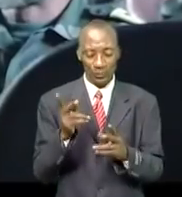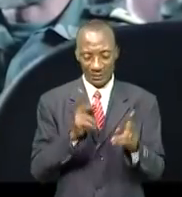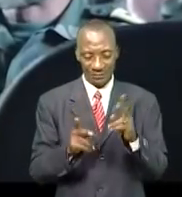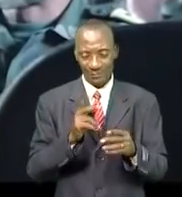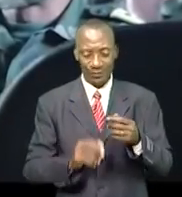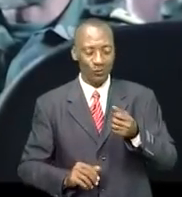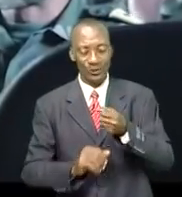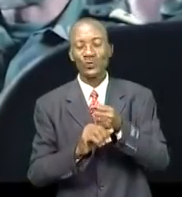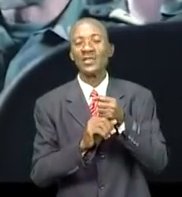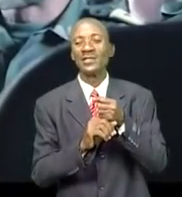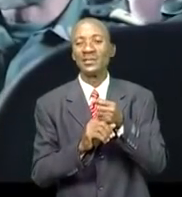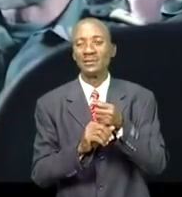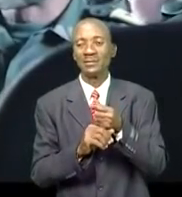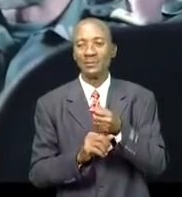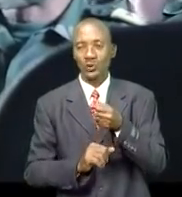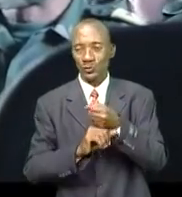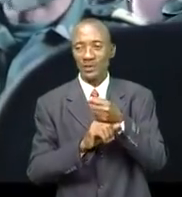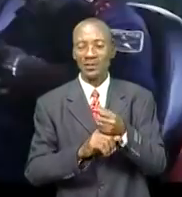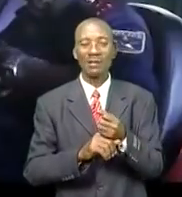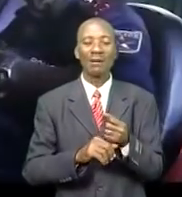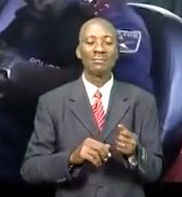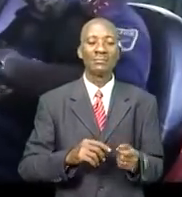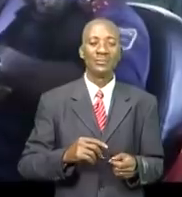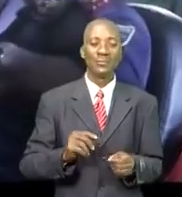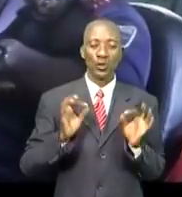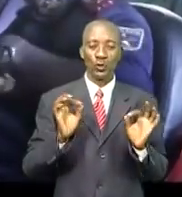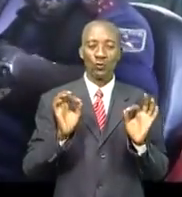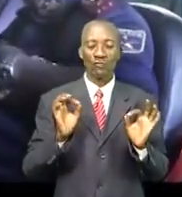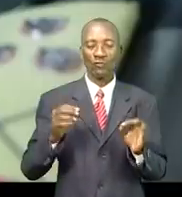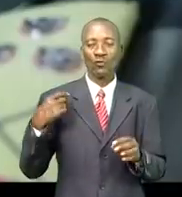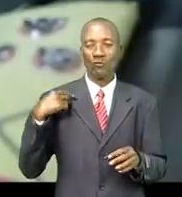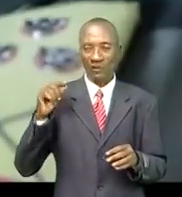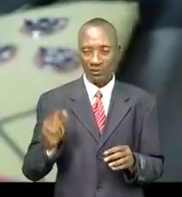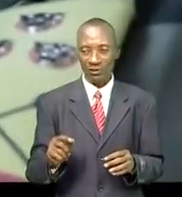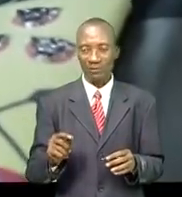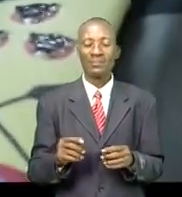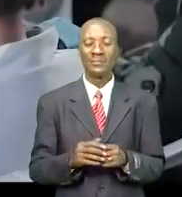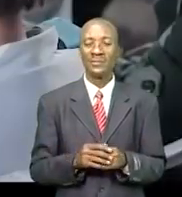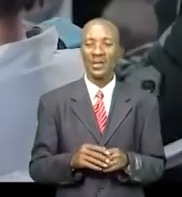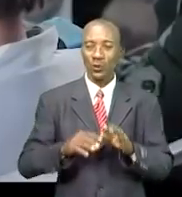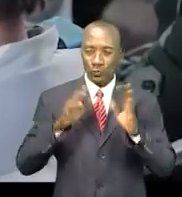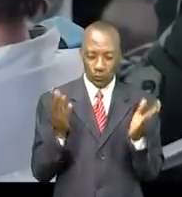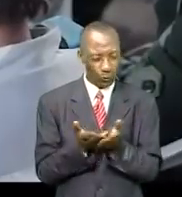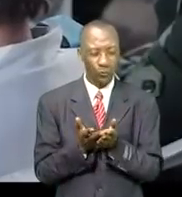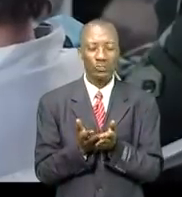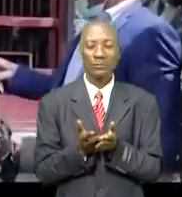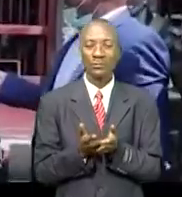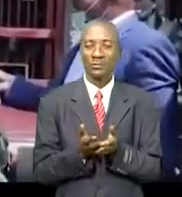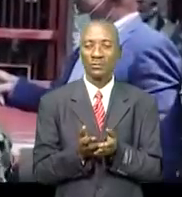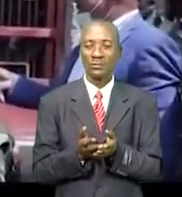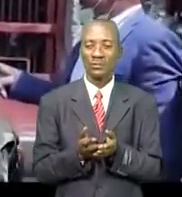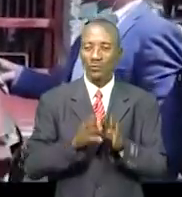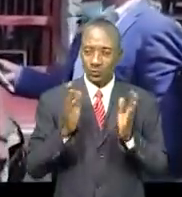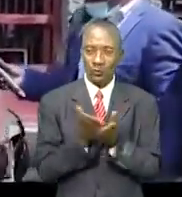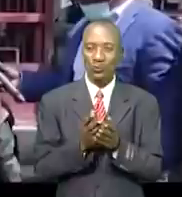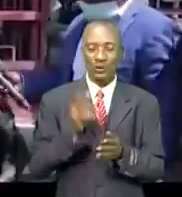Tshisekedi Tshilombo, au nouveau chef de l'exécutif provincial du Nord Kivu, tous des officiers supérieurs de l'armée et de la police. Au